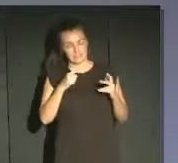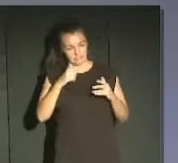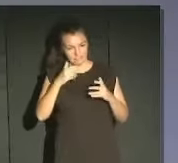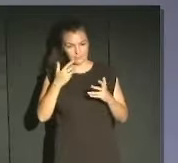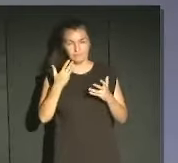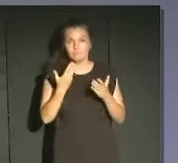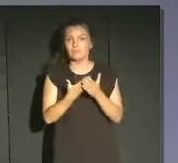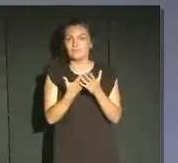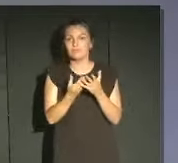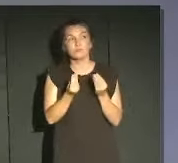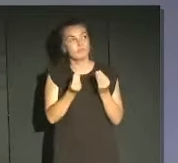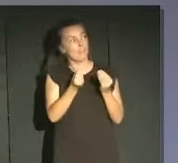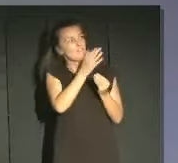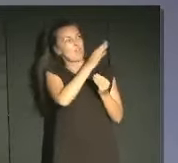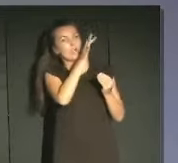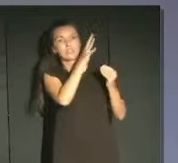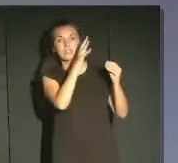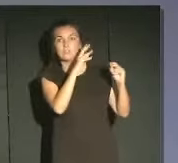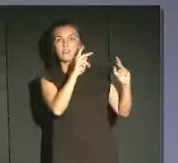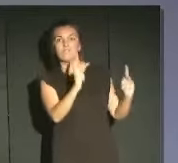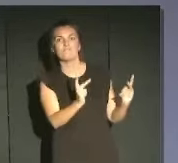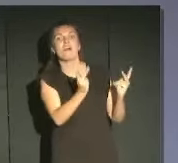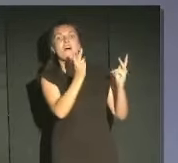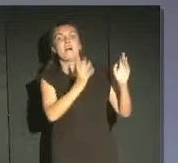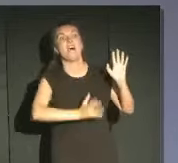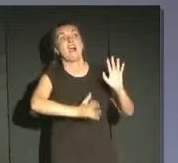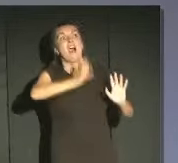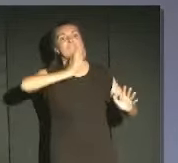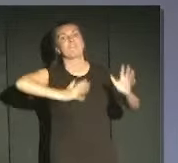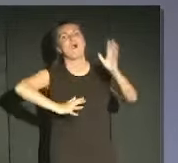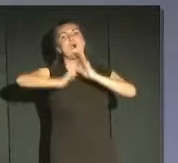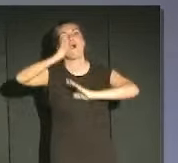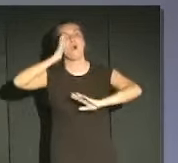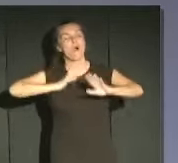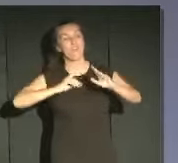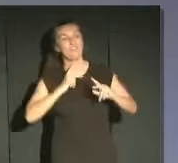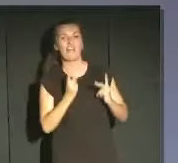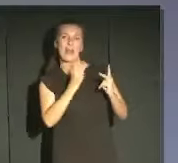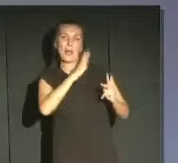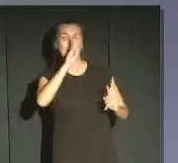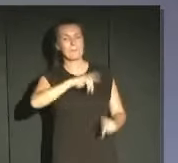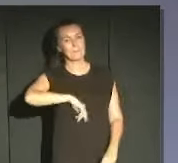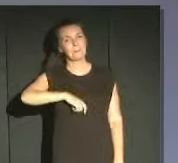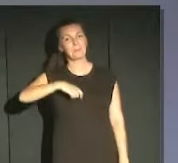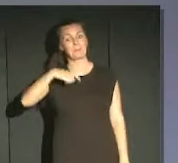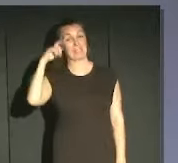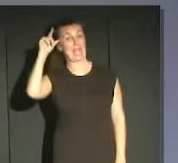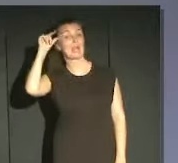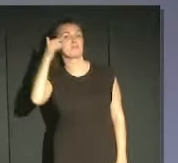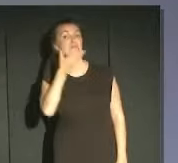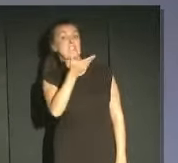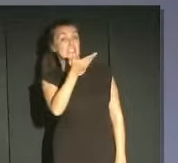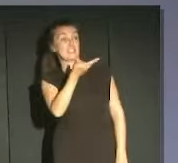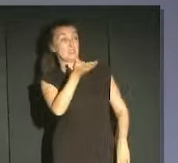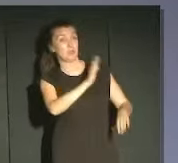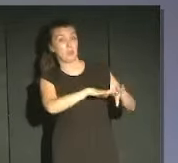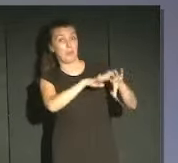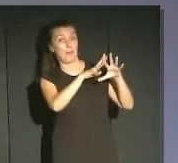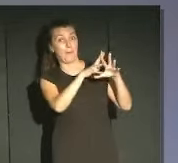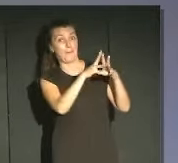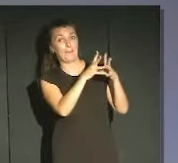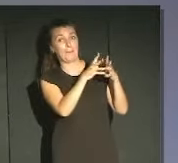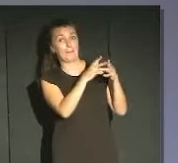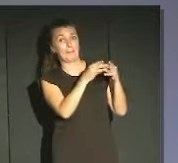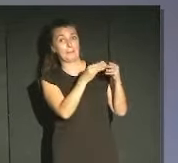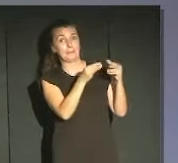et la splendeur de la France jadis ces valeurs dites républicaines qui sont en voie de